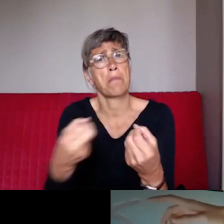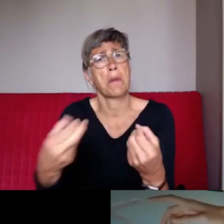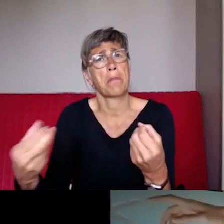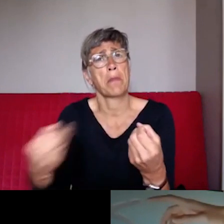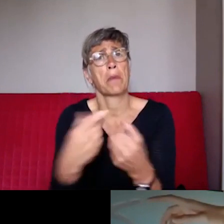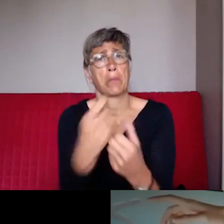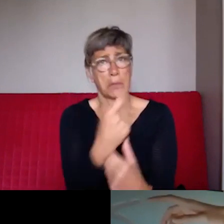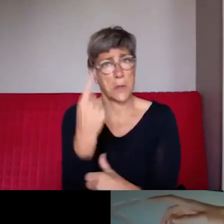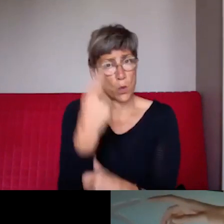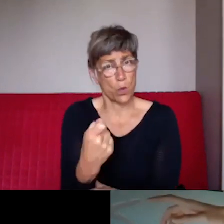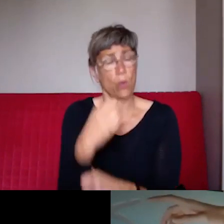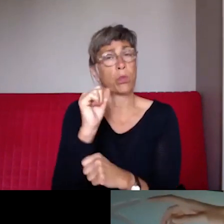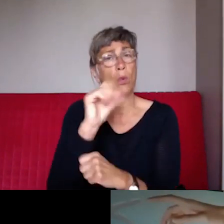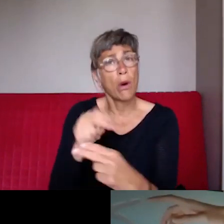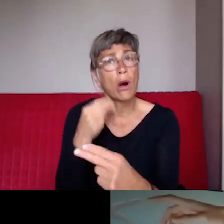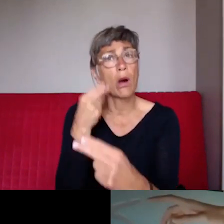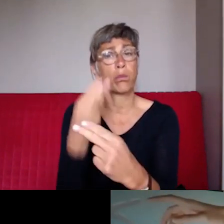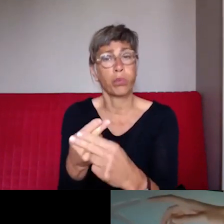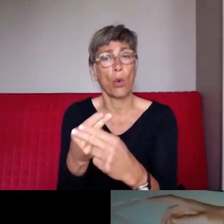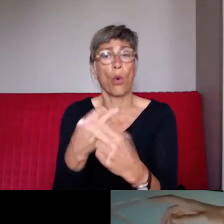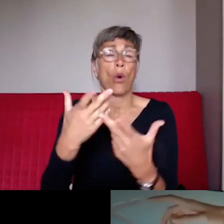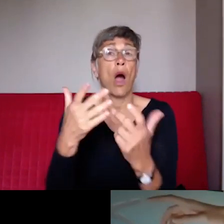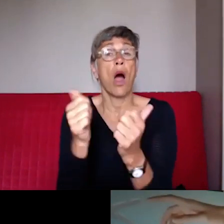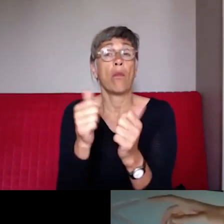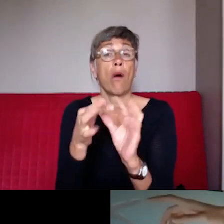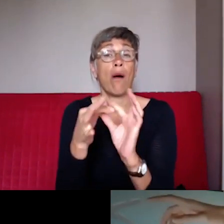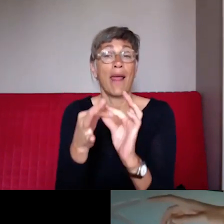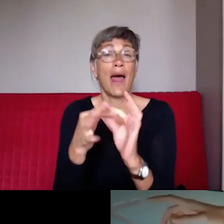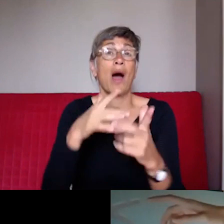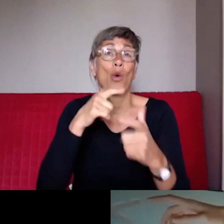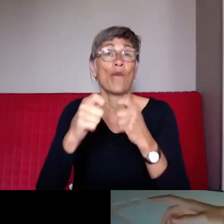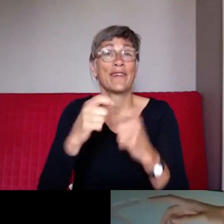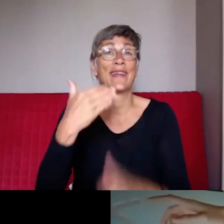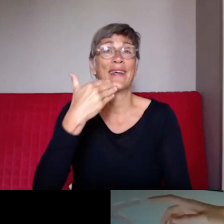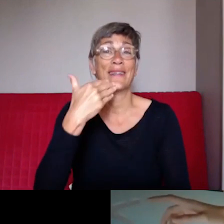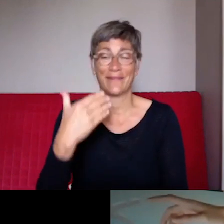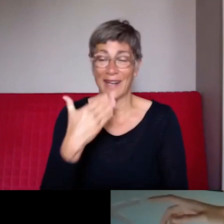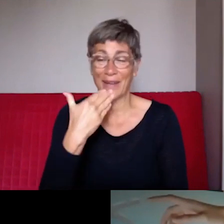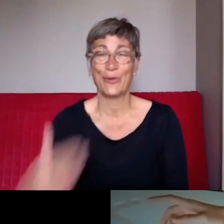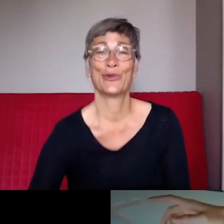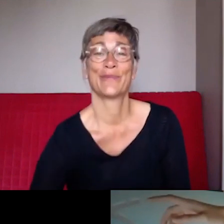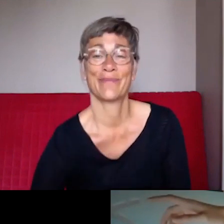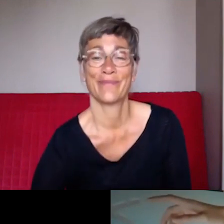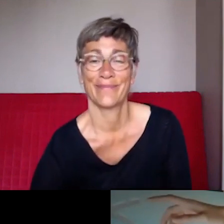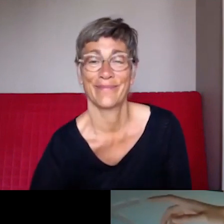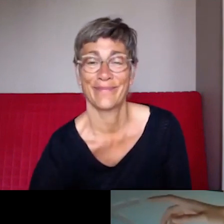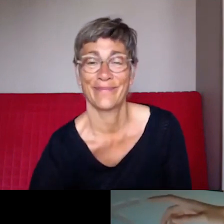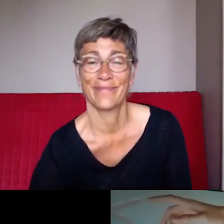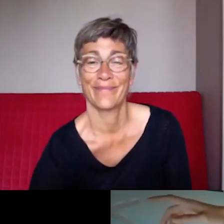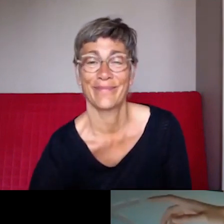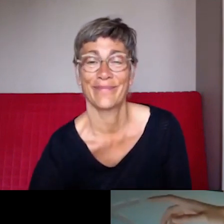questions par le biais de « Converser ». Voilà, merci. Bonjour Nathalie. Merci à vous tous d'être